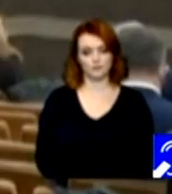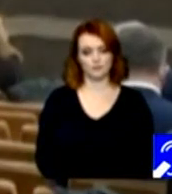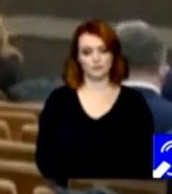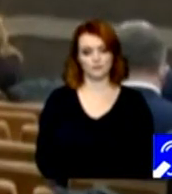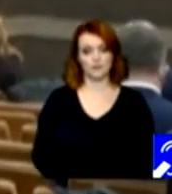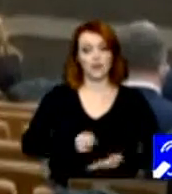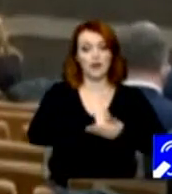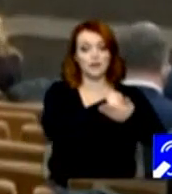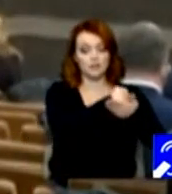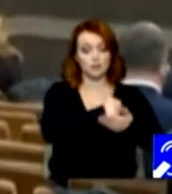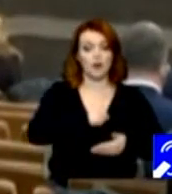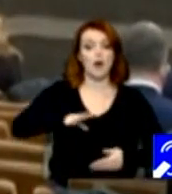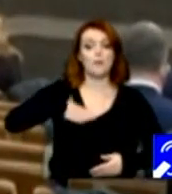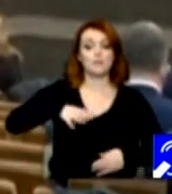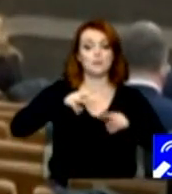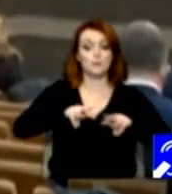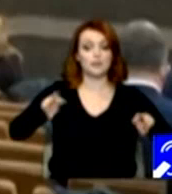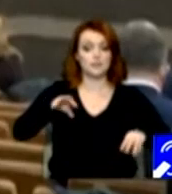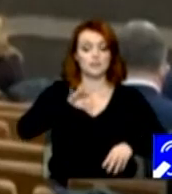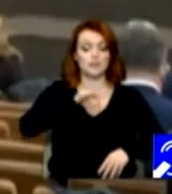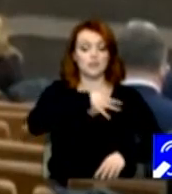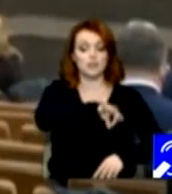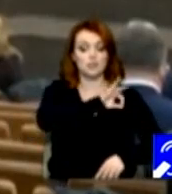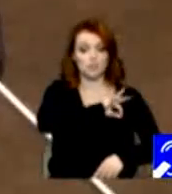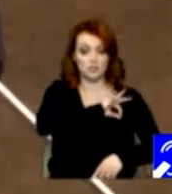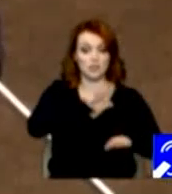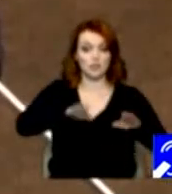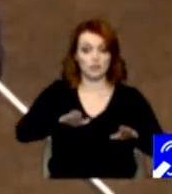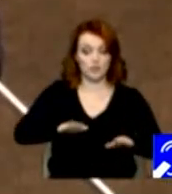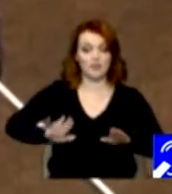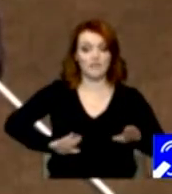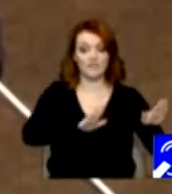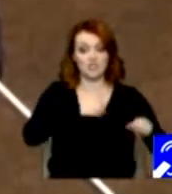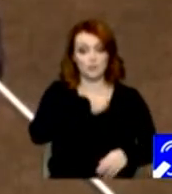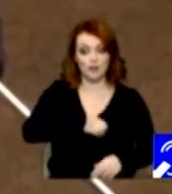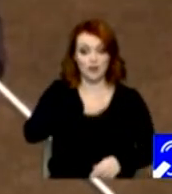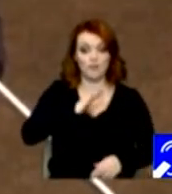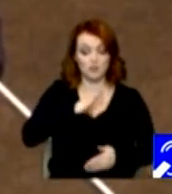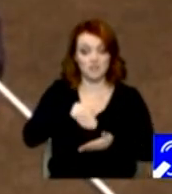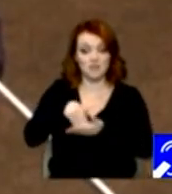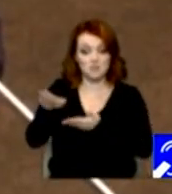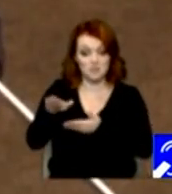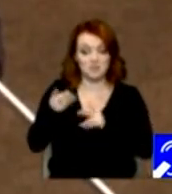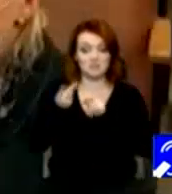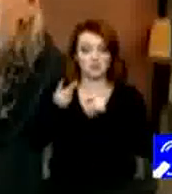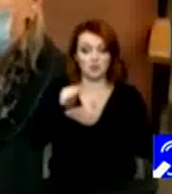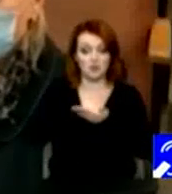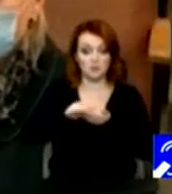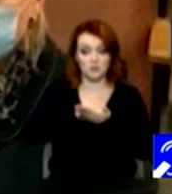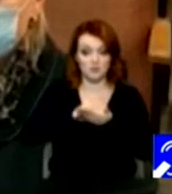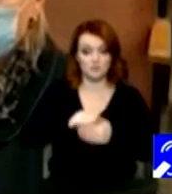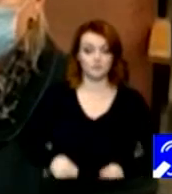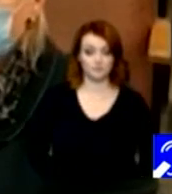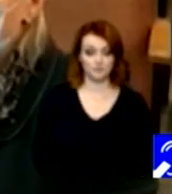candidatura fostului Ministru al Justiției fadei nagacevschi la funcția de viceprimar a fost respinsă din nou în consiliul Municipal